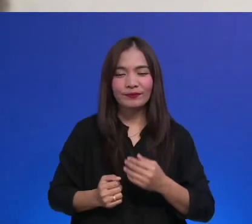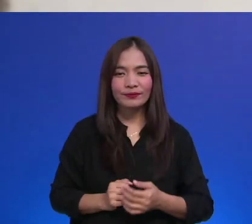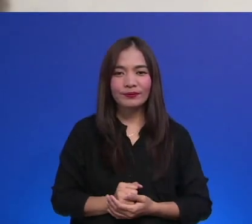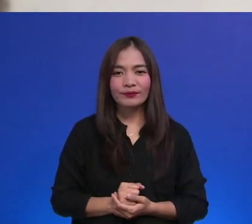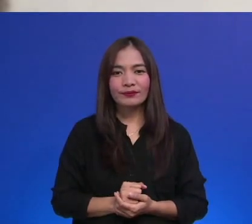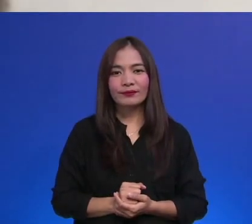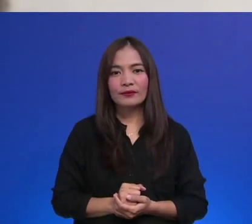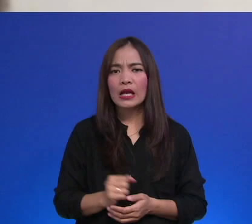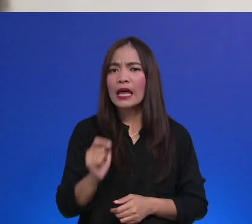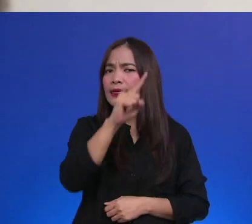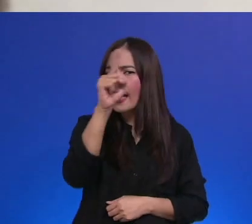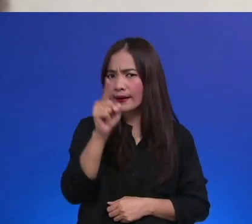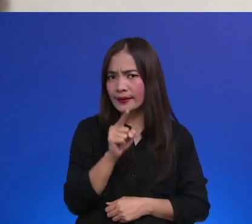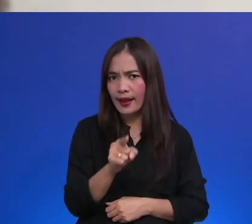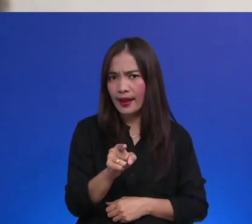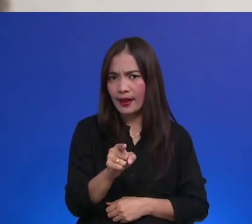ada pertanyaan